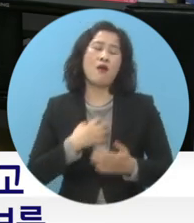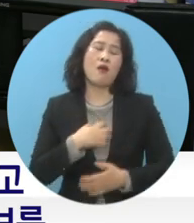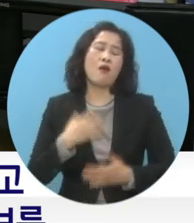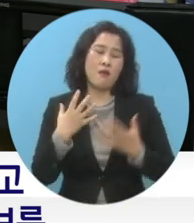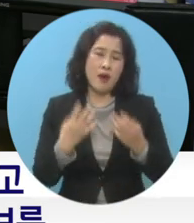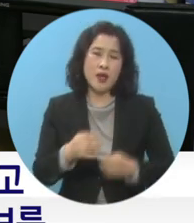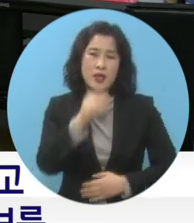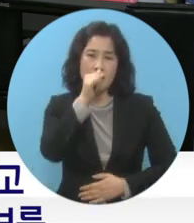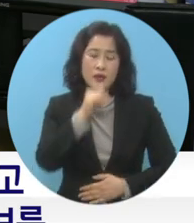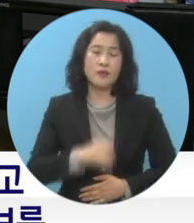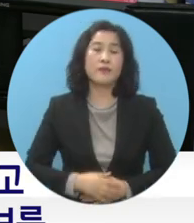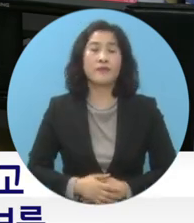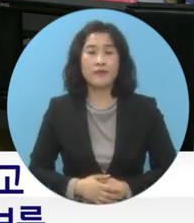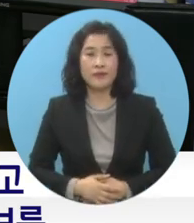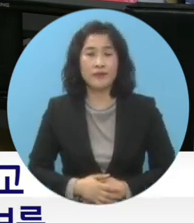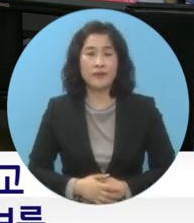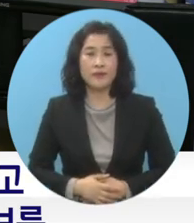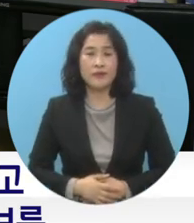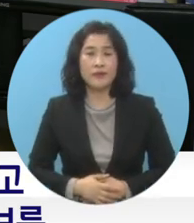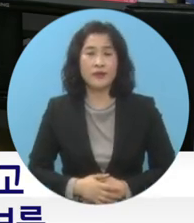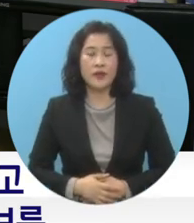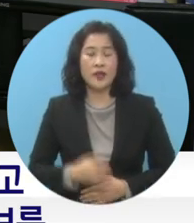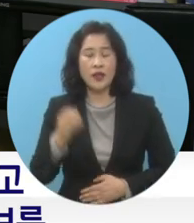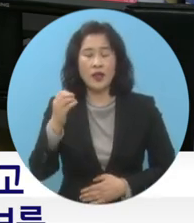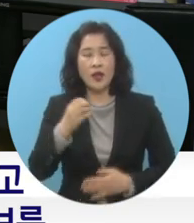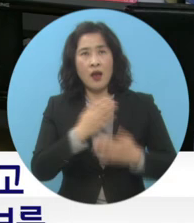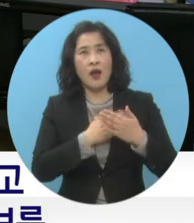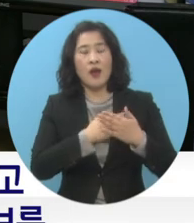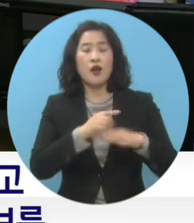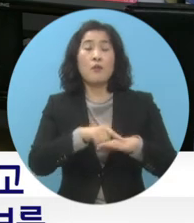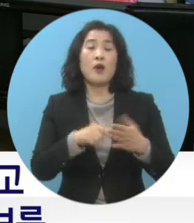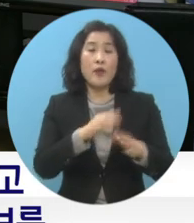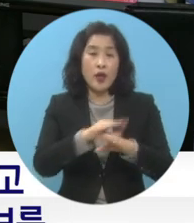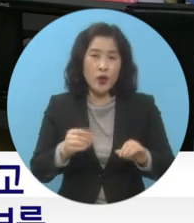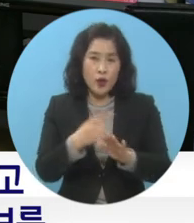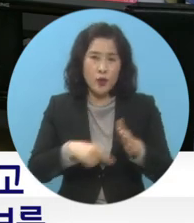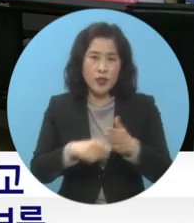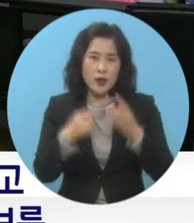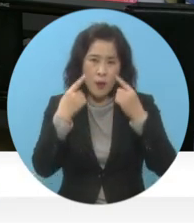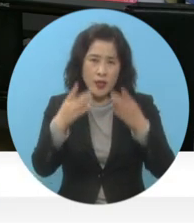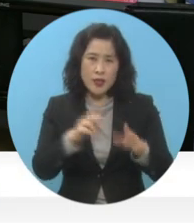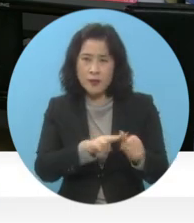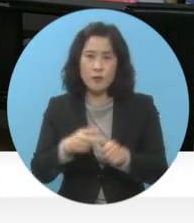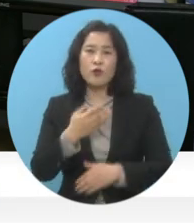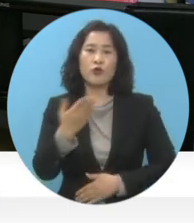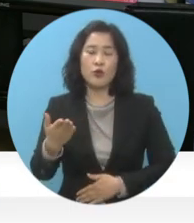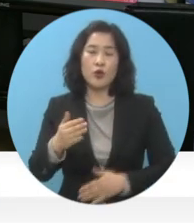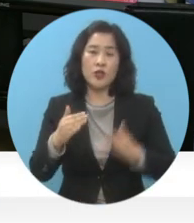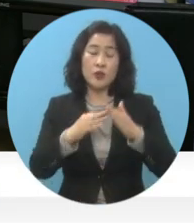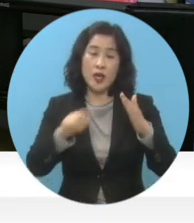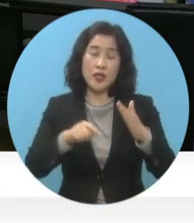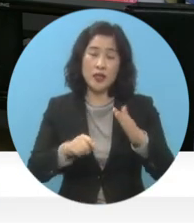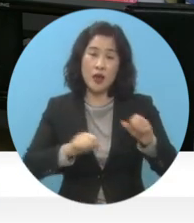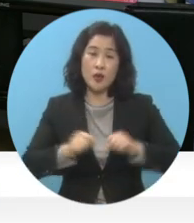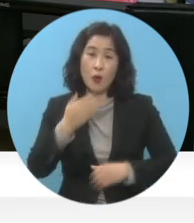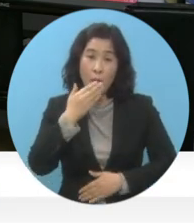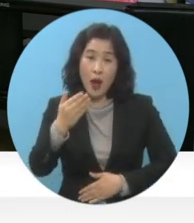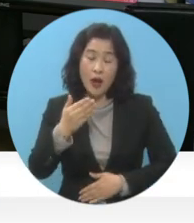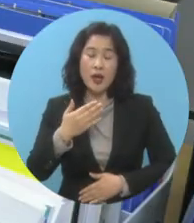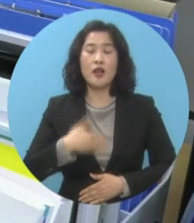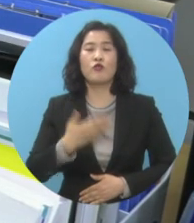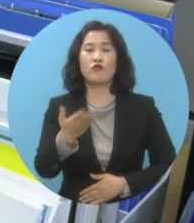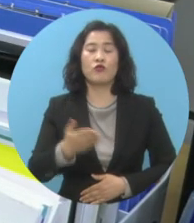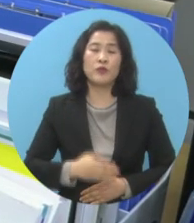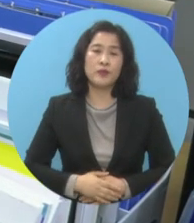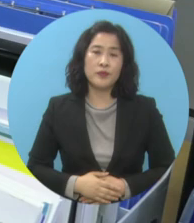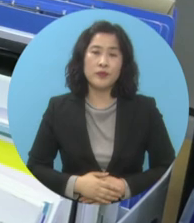두려움을 호소하고 계신 분들이 많습니다. 막연한 불안감을 해소하기 위해 정확한 정보를 제공하고 집에서 할 수 있는 활동 등을 알려주는